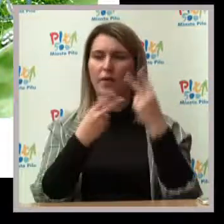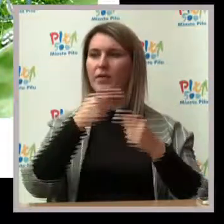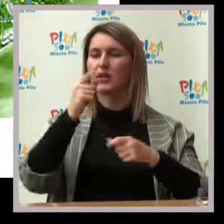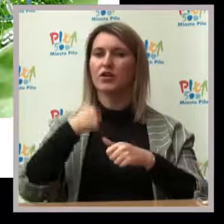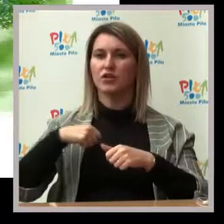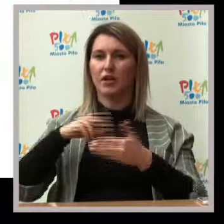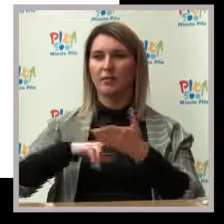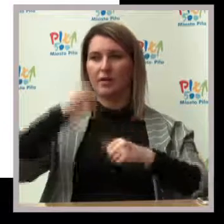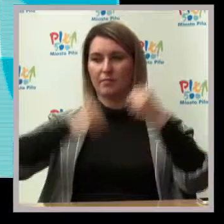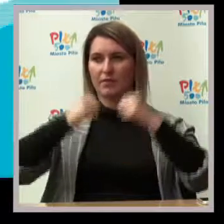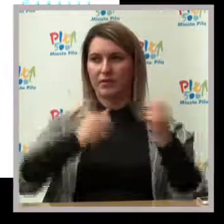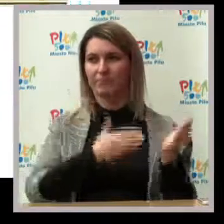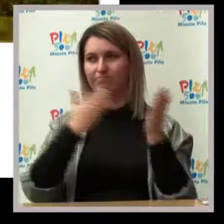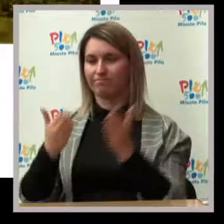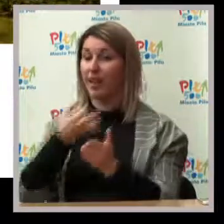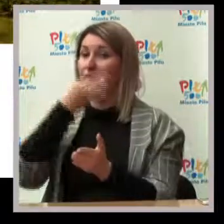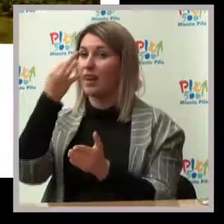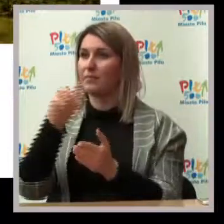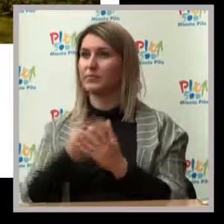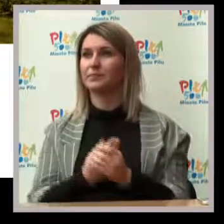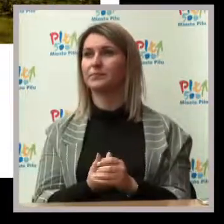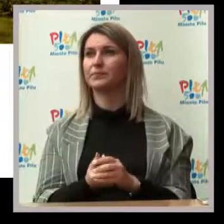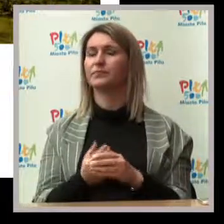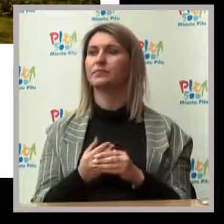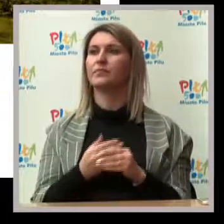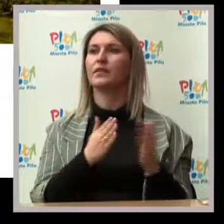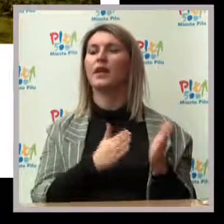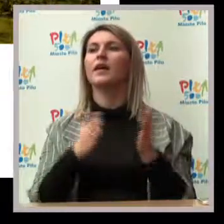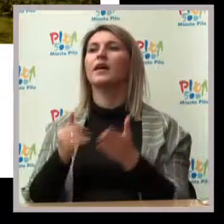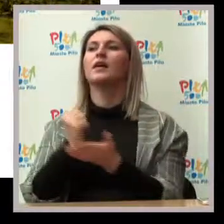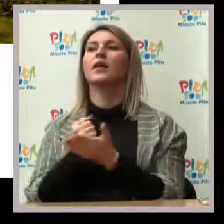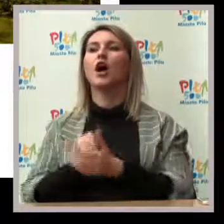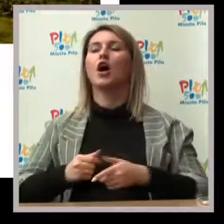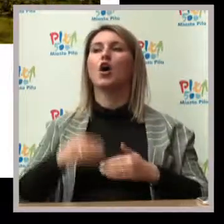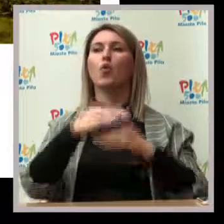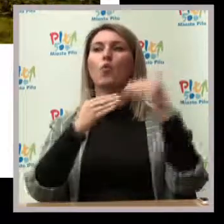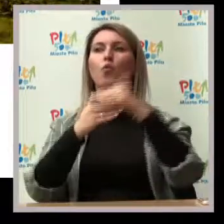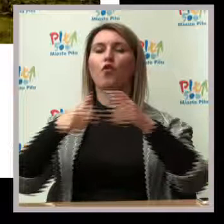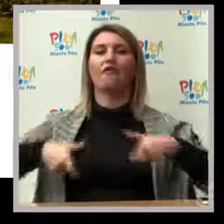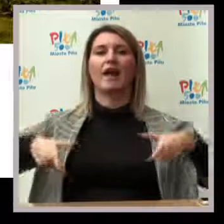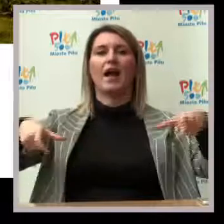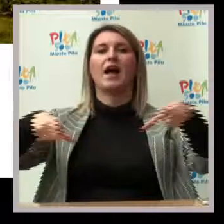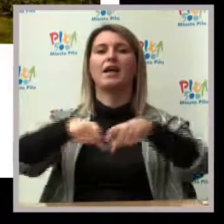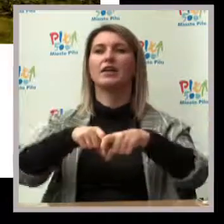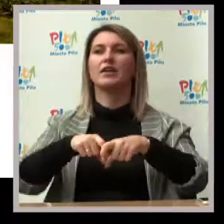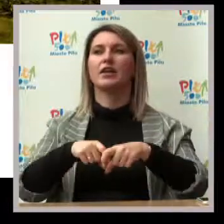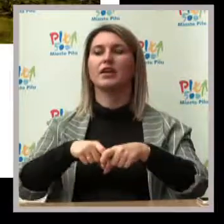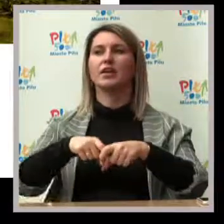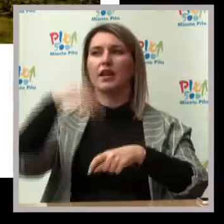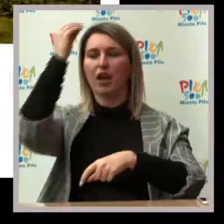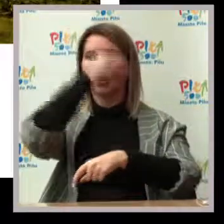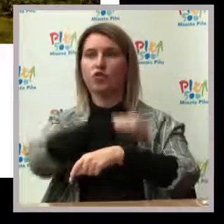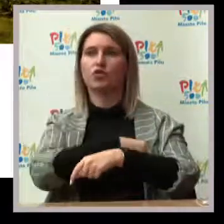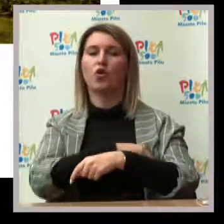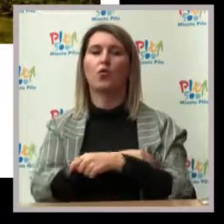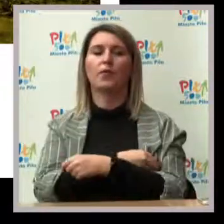na lepsze oferty. Zgodnie z zapowiedziami przystąpimy również do